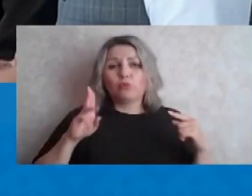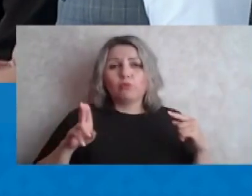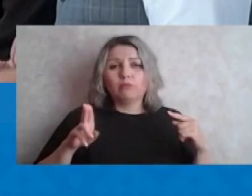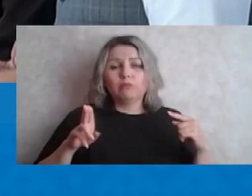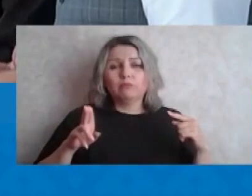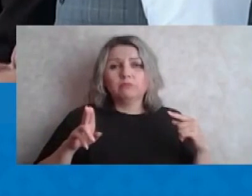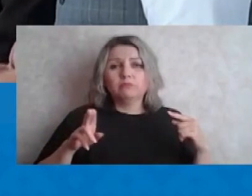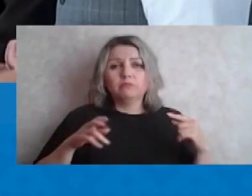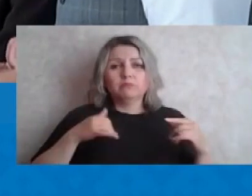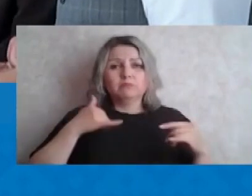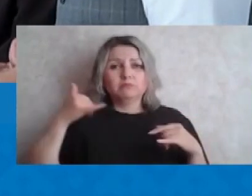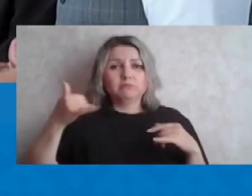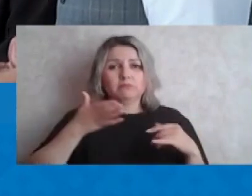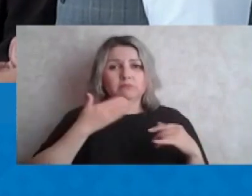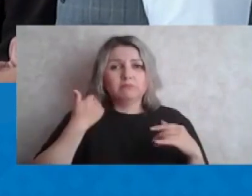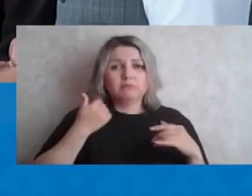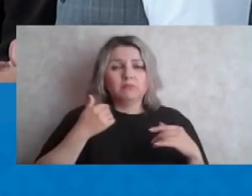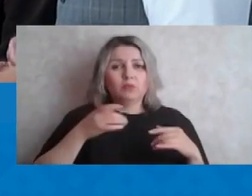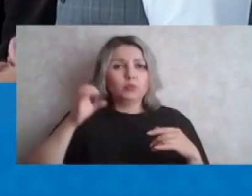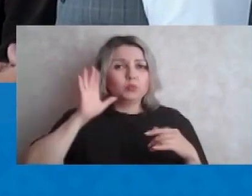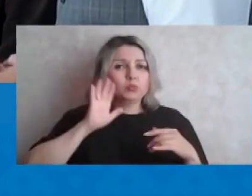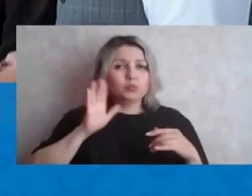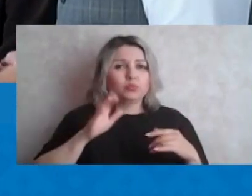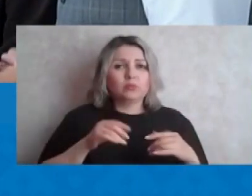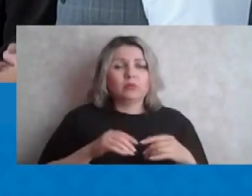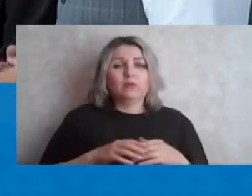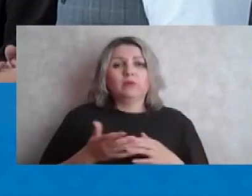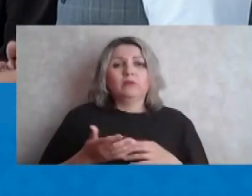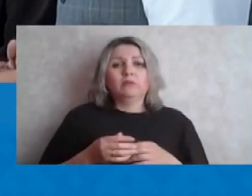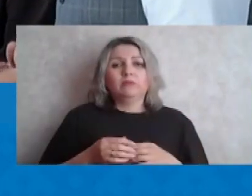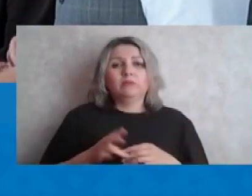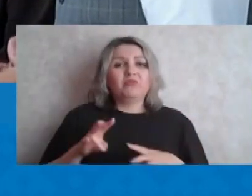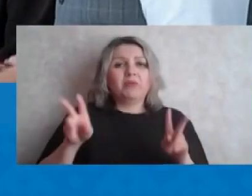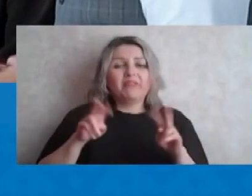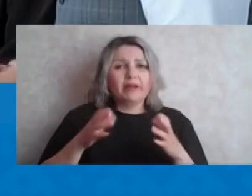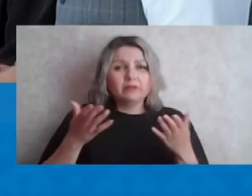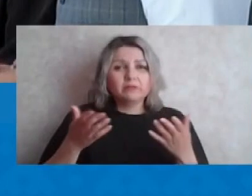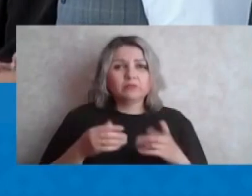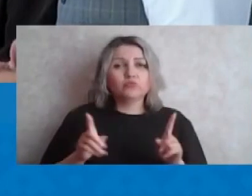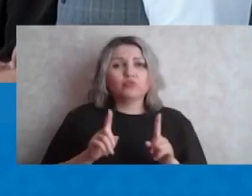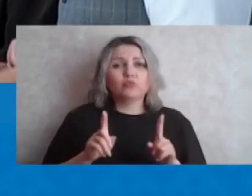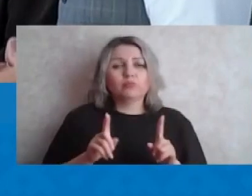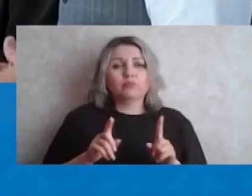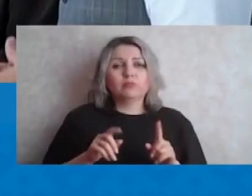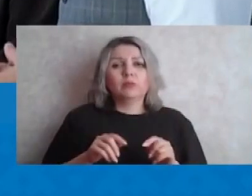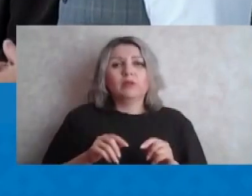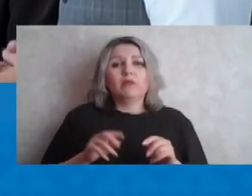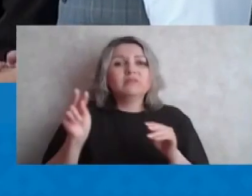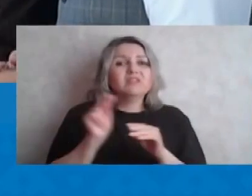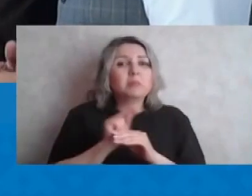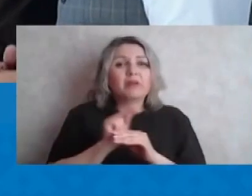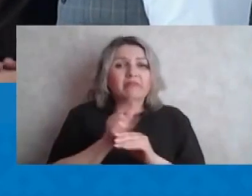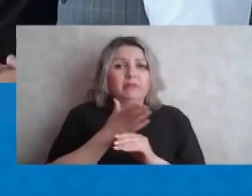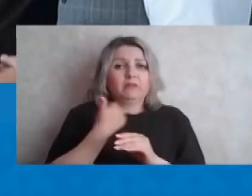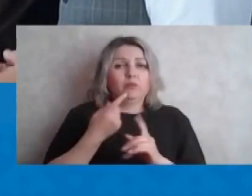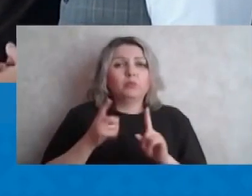нереагирования, ну, я имею в виду нереагирование не то, что вы туда не приходите, не проверяете и так далее, а то, что не исправили положение дел